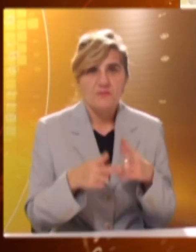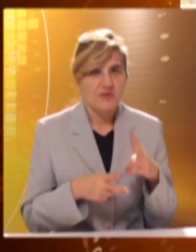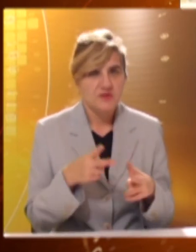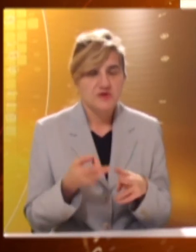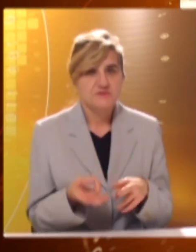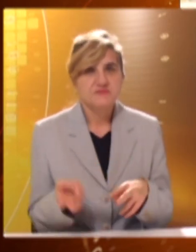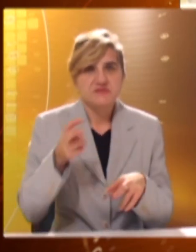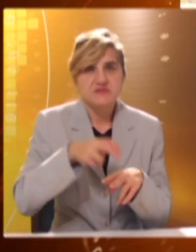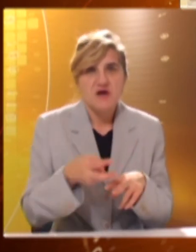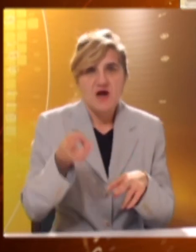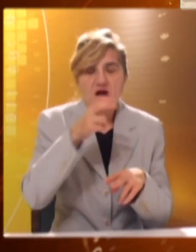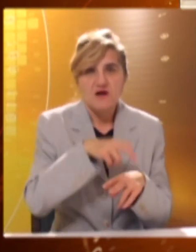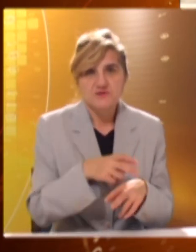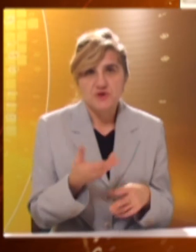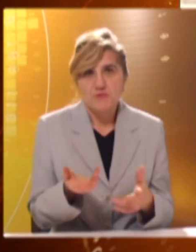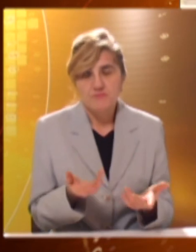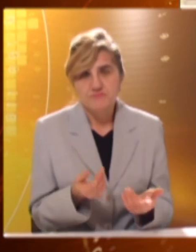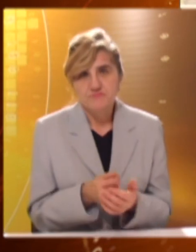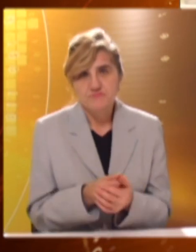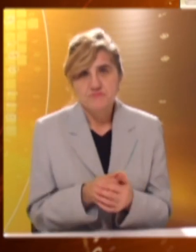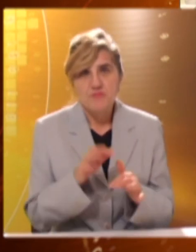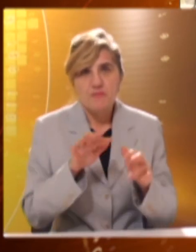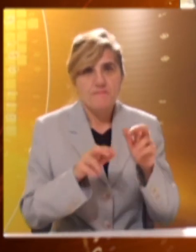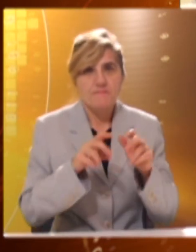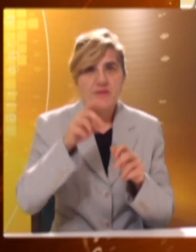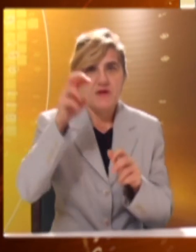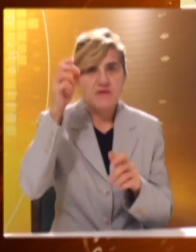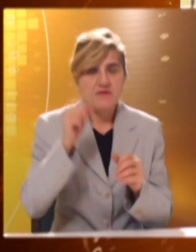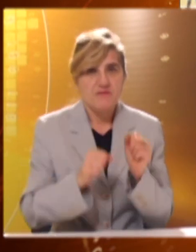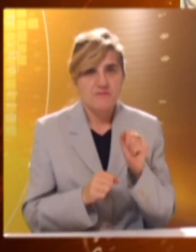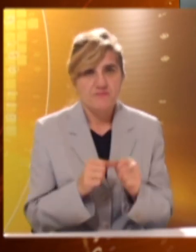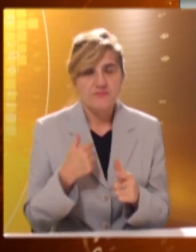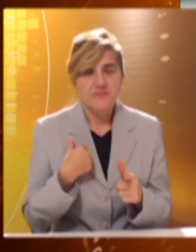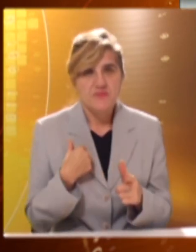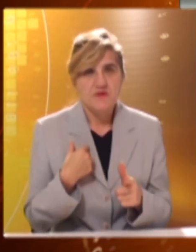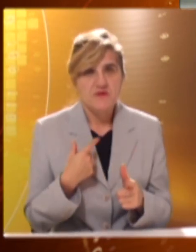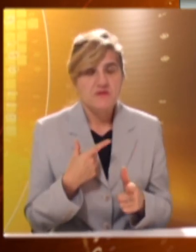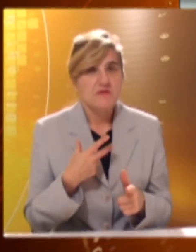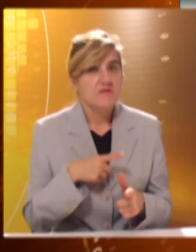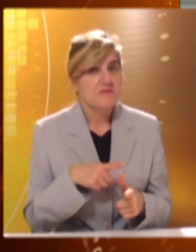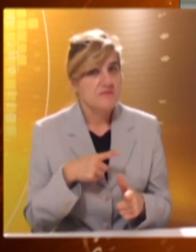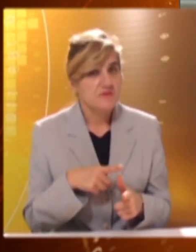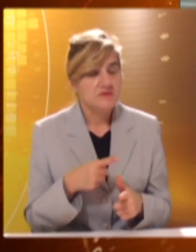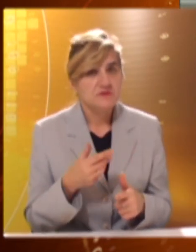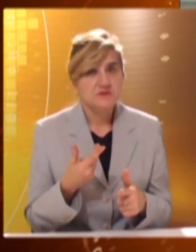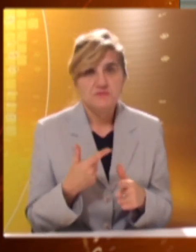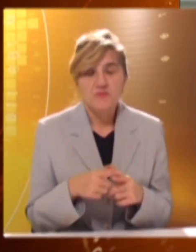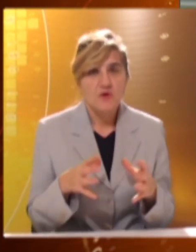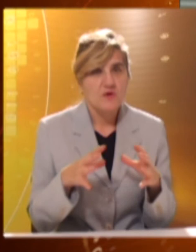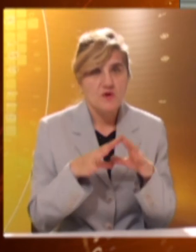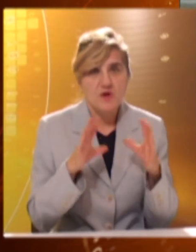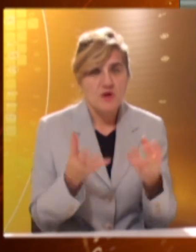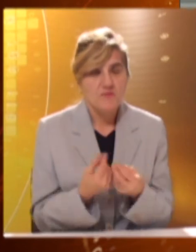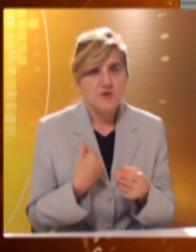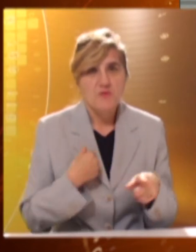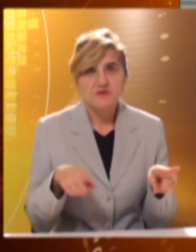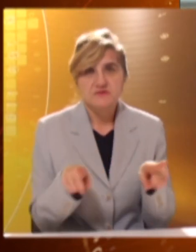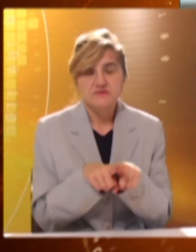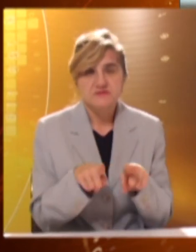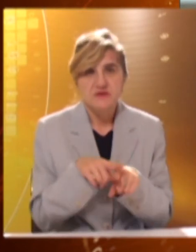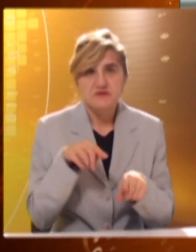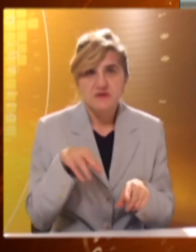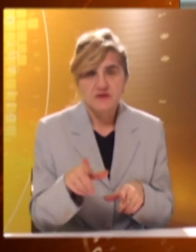da trčim, da skačem, da se penjem. Én a kézilabdát választottam, mert a